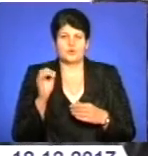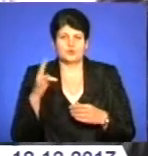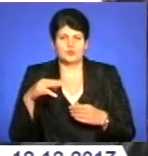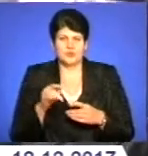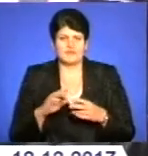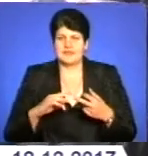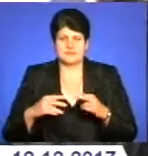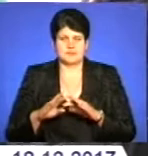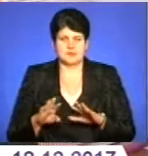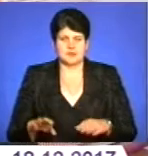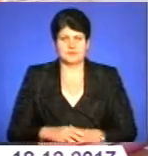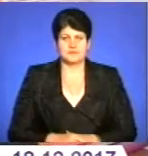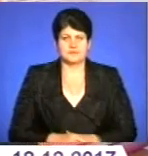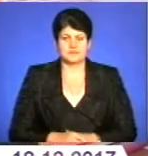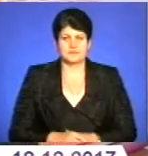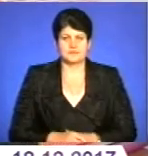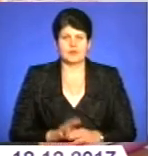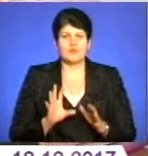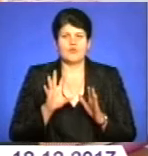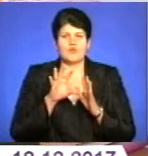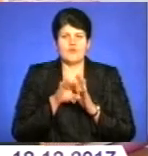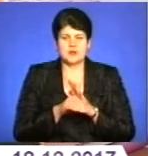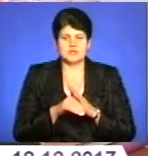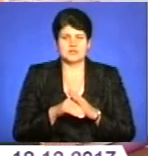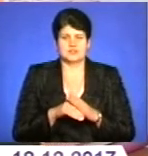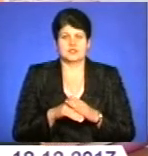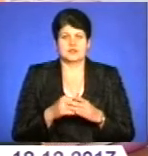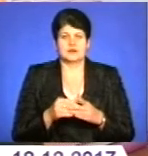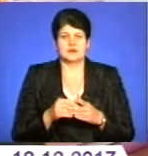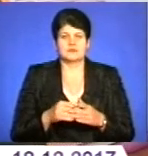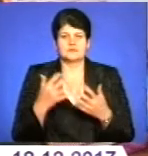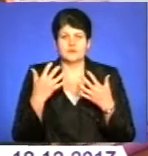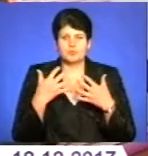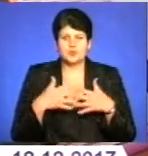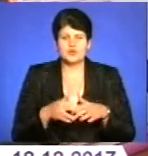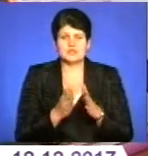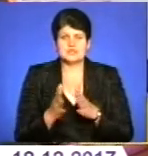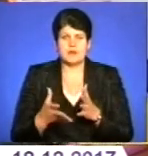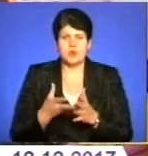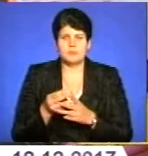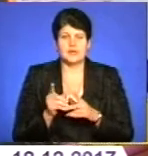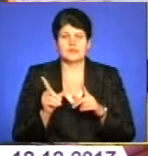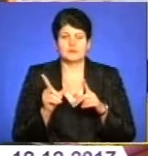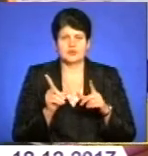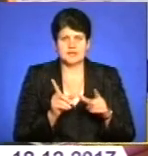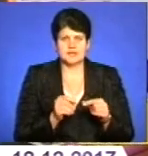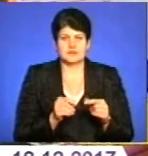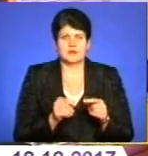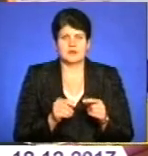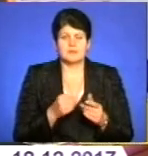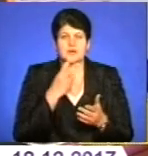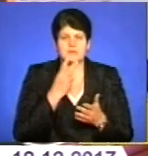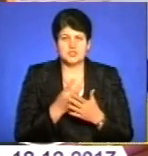час адаптуватися. Впровадження автоматизованої системи обліку оплати проїзду передбачає наявність до кінця цього року 60